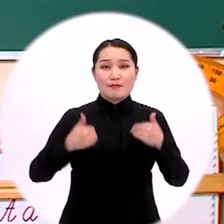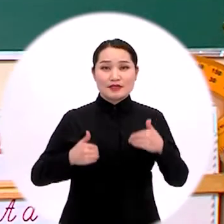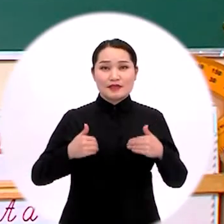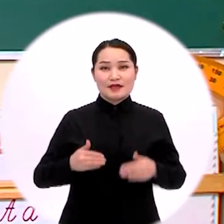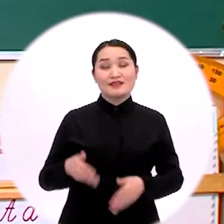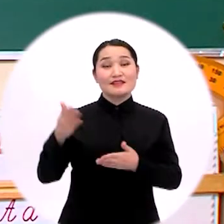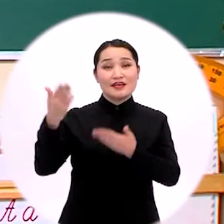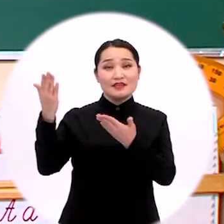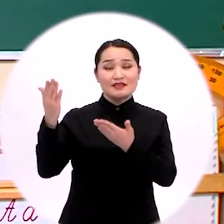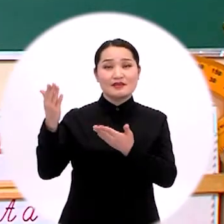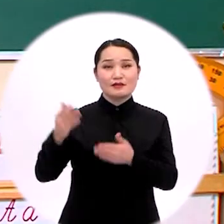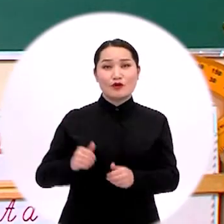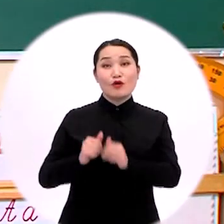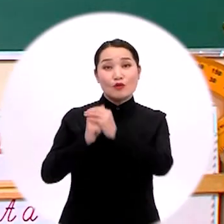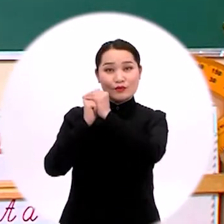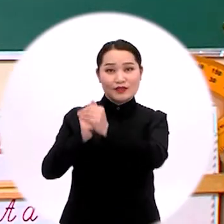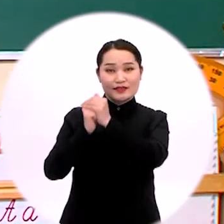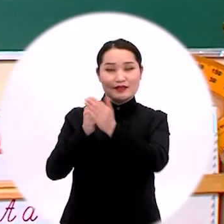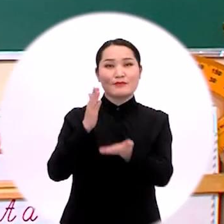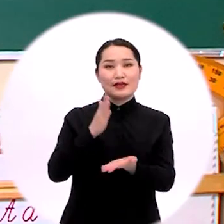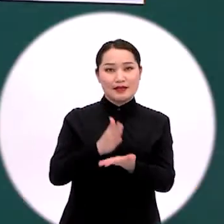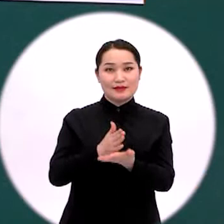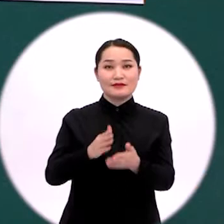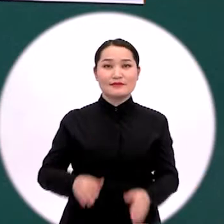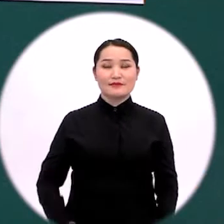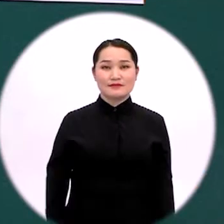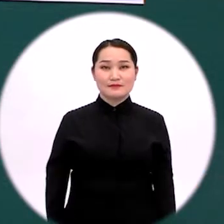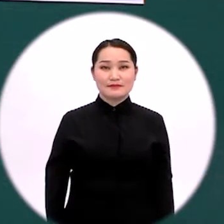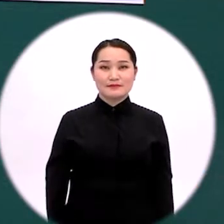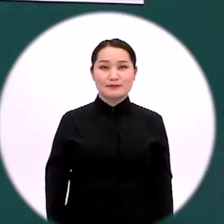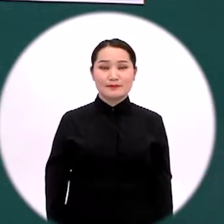багшийгаа дээдлж хүндэлдэг байх нь.